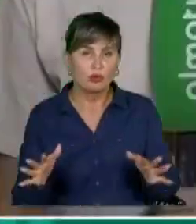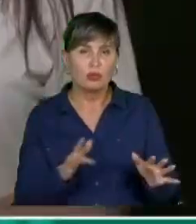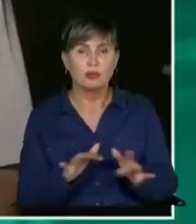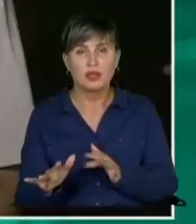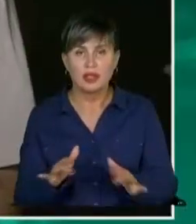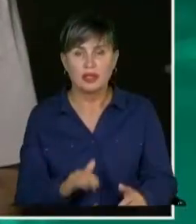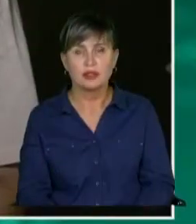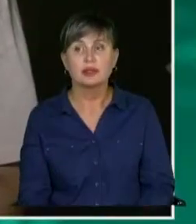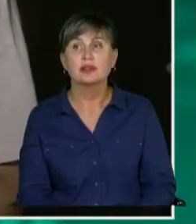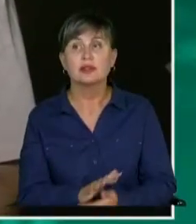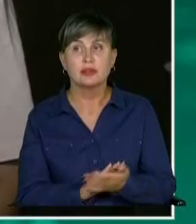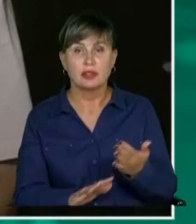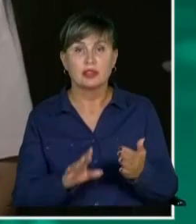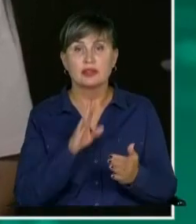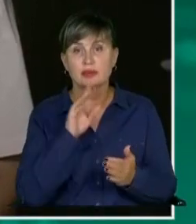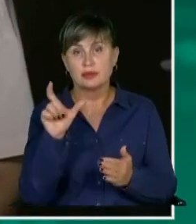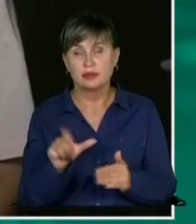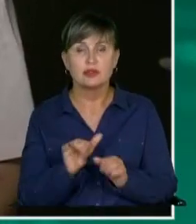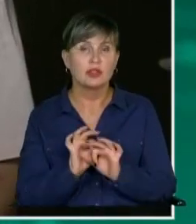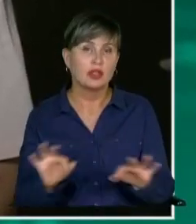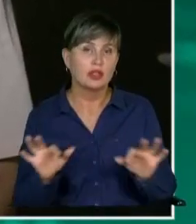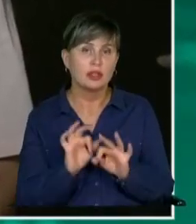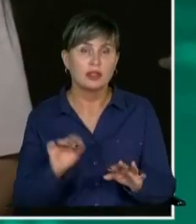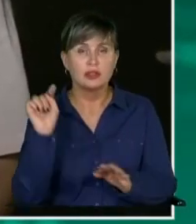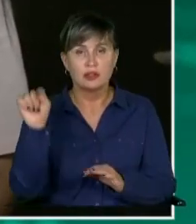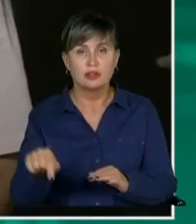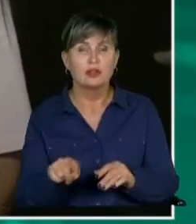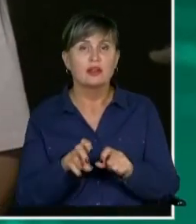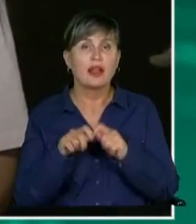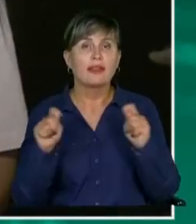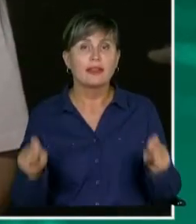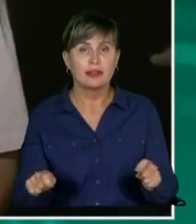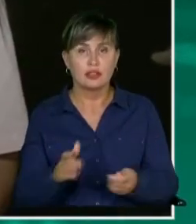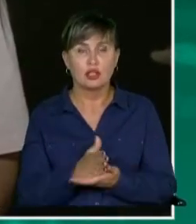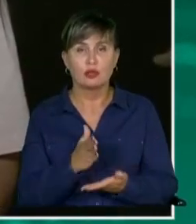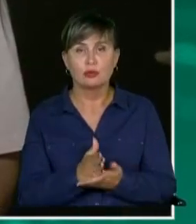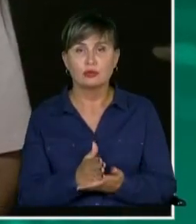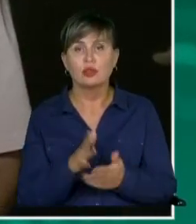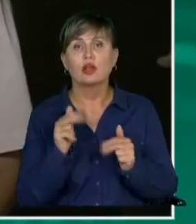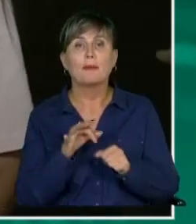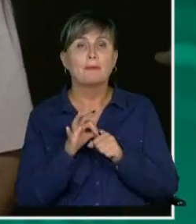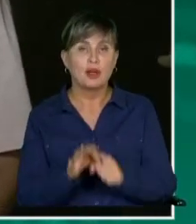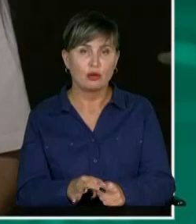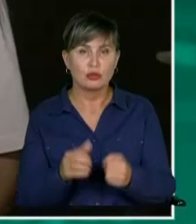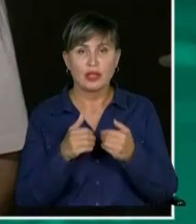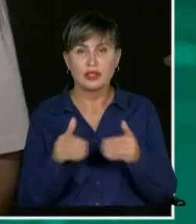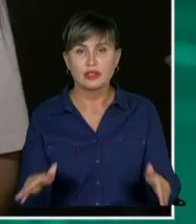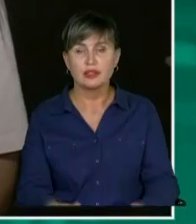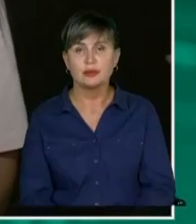мероприятий. Моя коллега Амина Усенова прямо сейчас находится на открытии террасы. Амина, как проходит